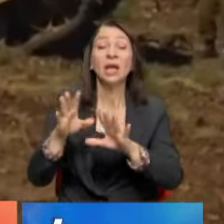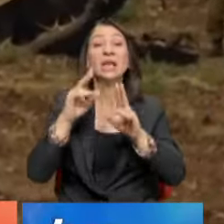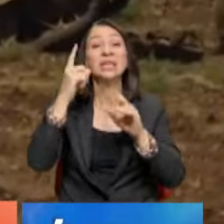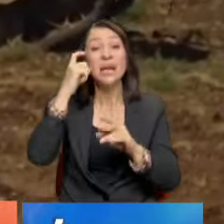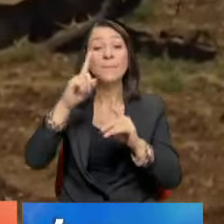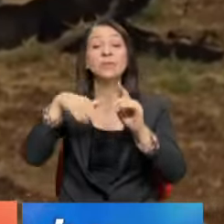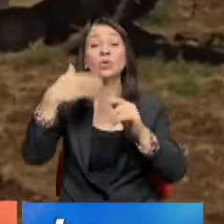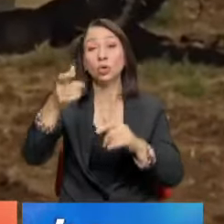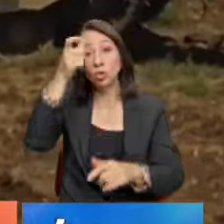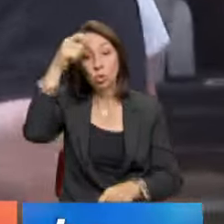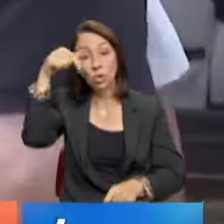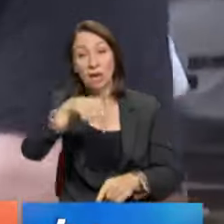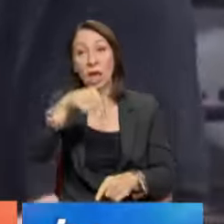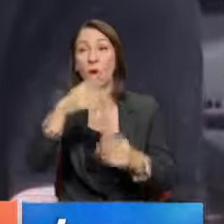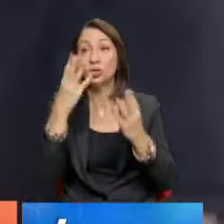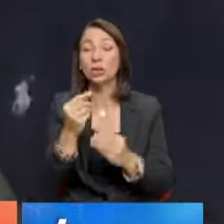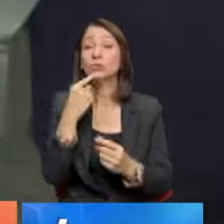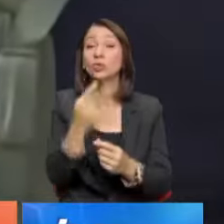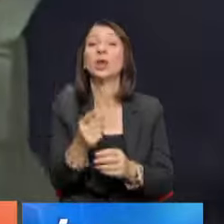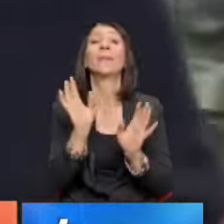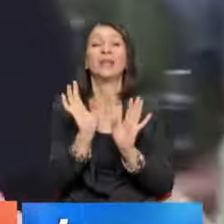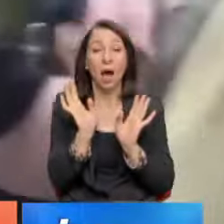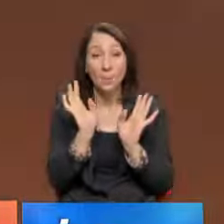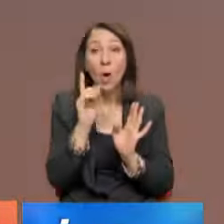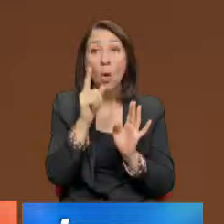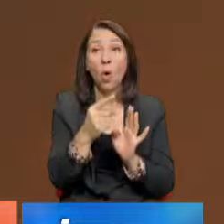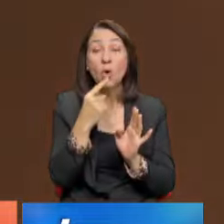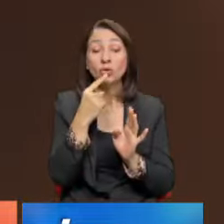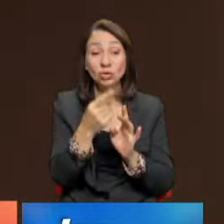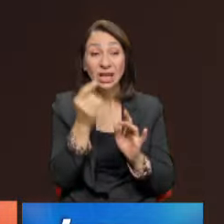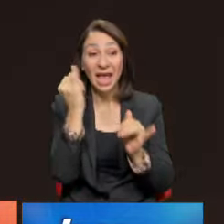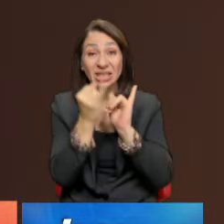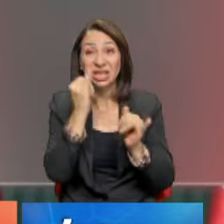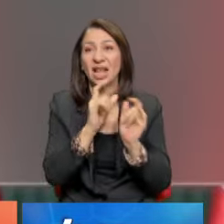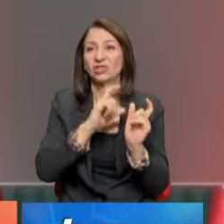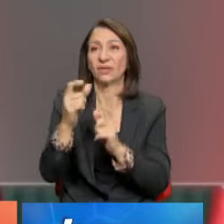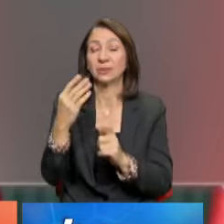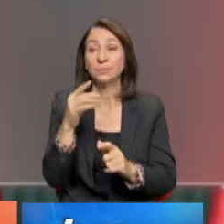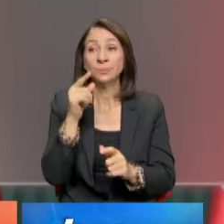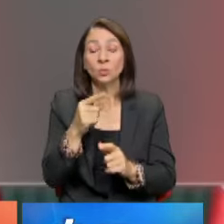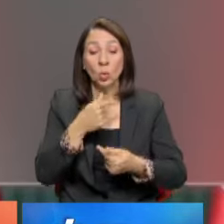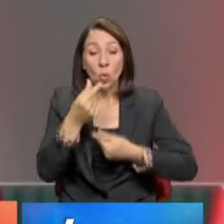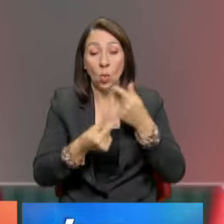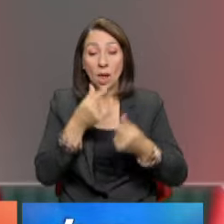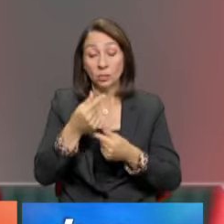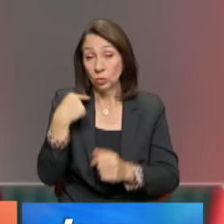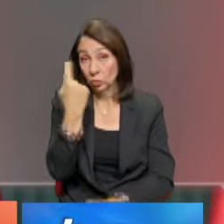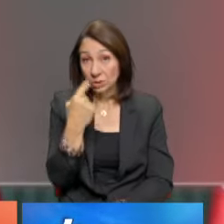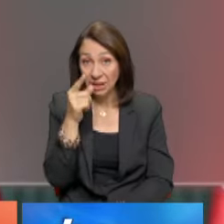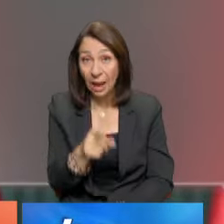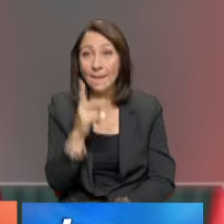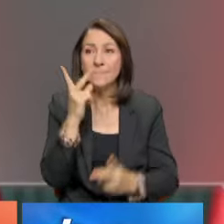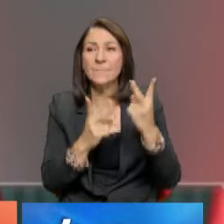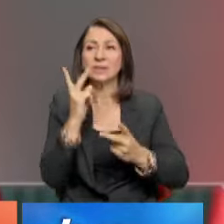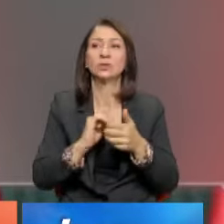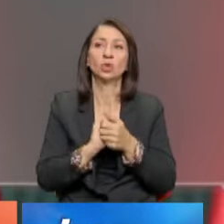bir sonraki hedefi Türkiye olacak sözünü yinelemedi ama o iddiasına gelen eleştirilere yanıt verdi. Bu ikazlarımızdan dolayı